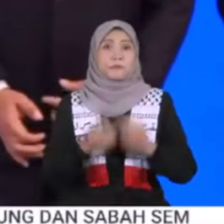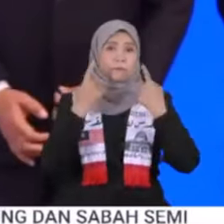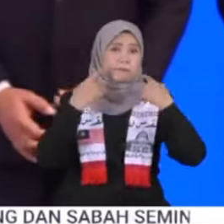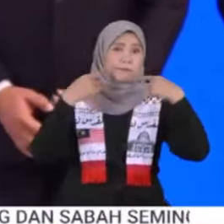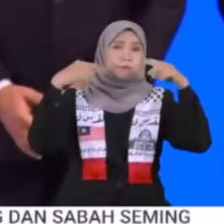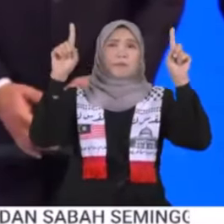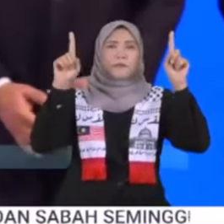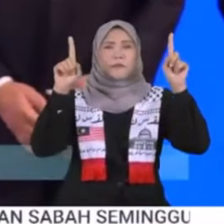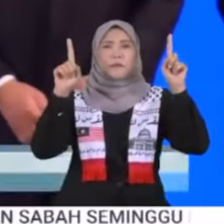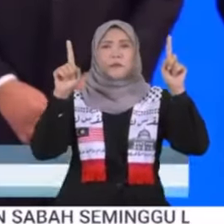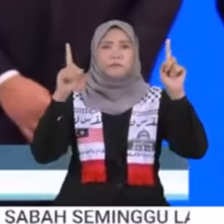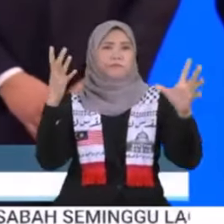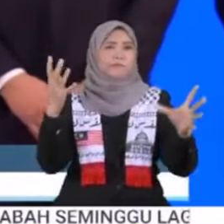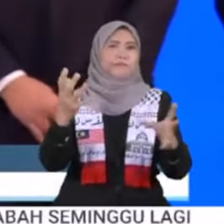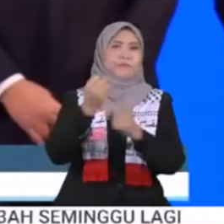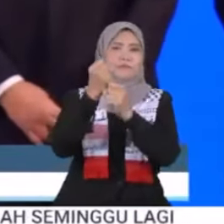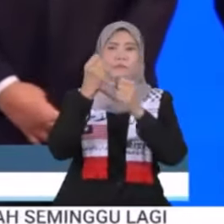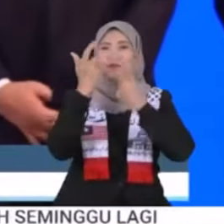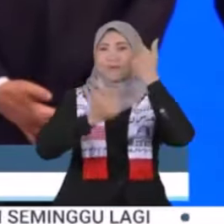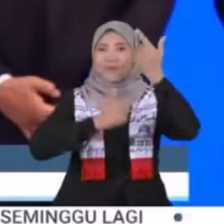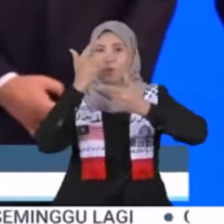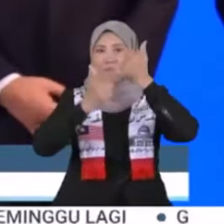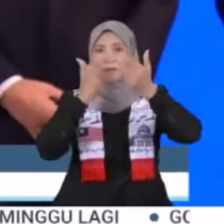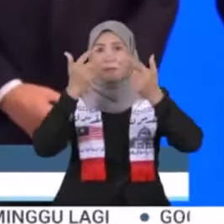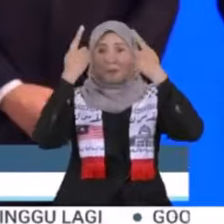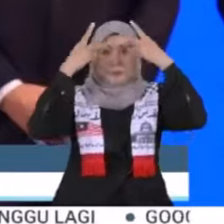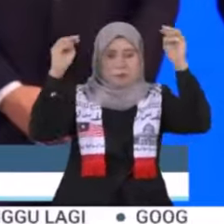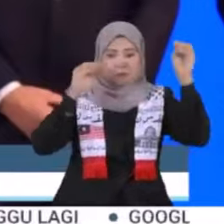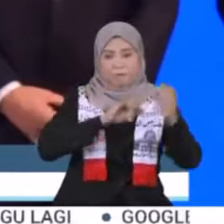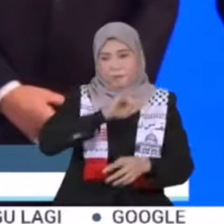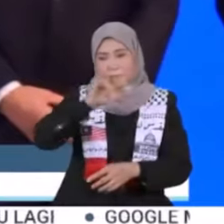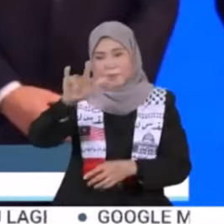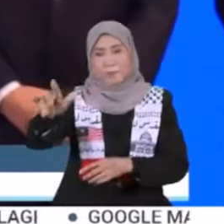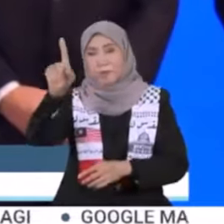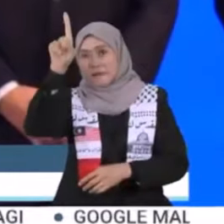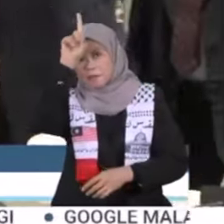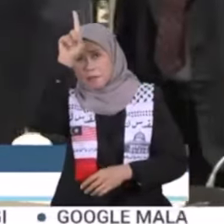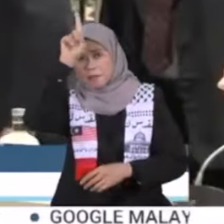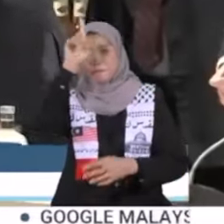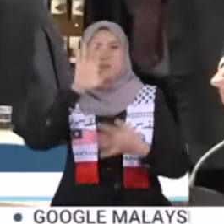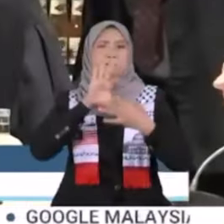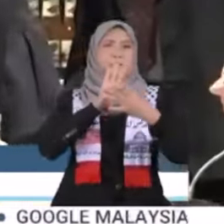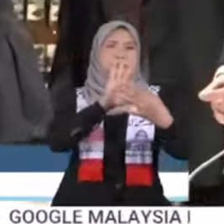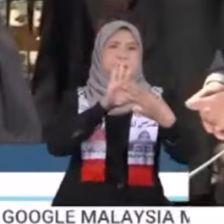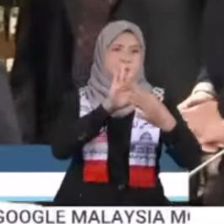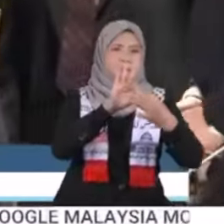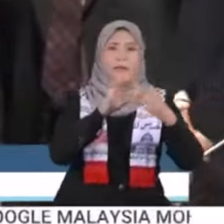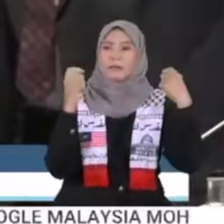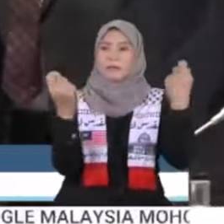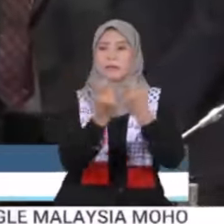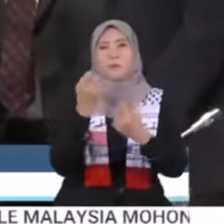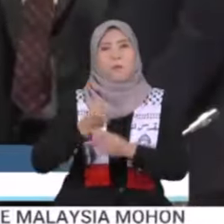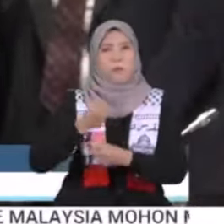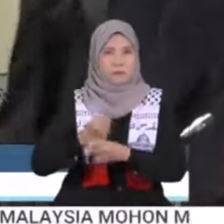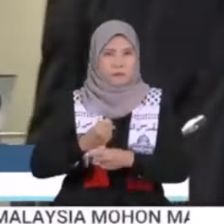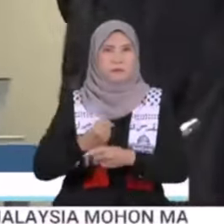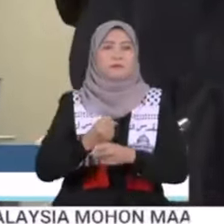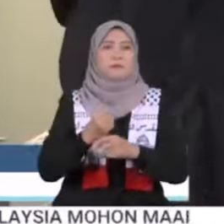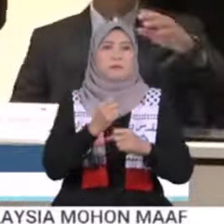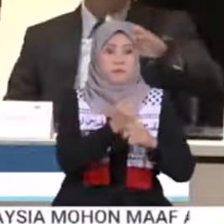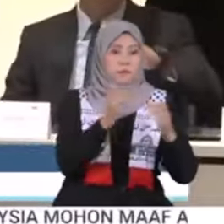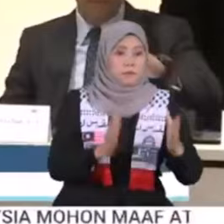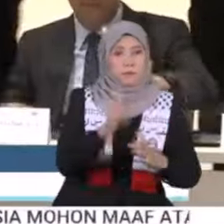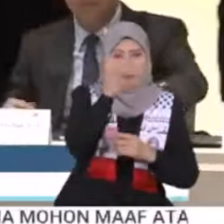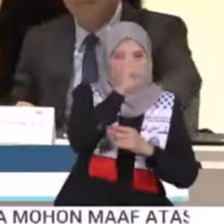Kejayaan luar biasa yang dicapai menerusi lawatan Perdana Menteri ke Jerman baru-baru ini hasil kerjasama berpasukan perkhidmatan awam. Datuk Seri